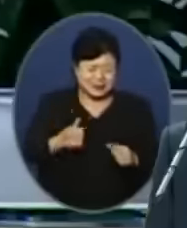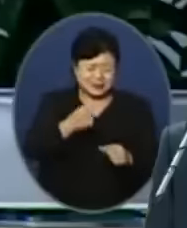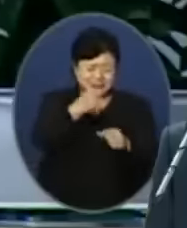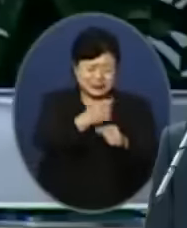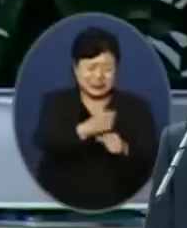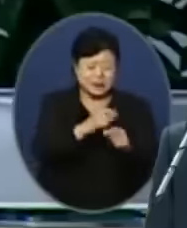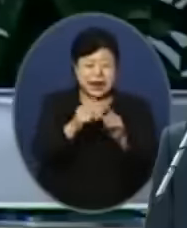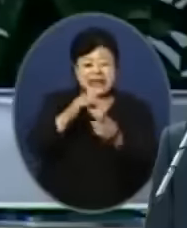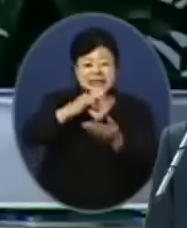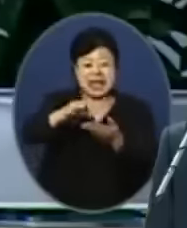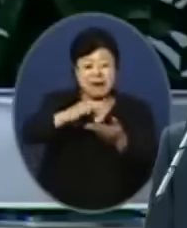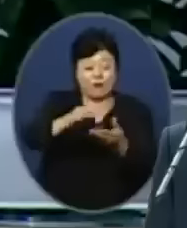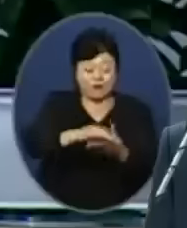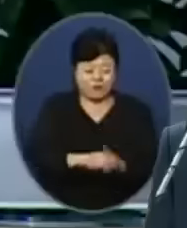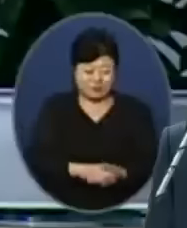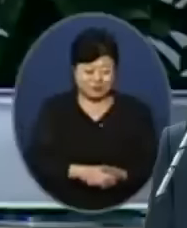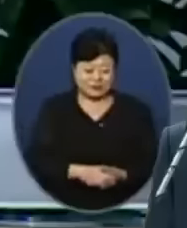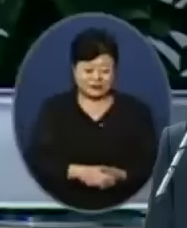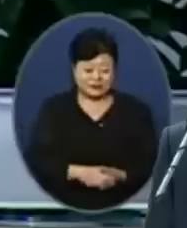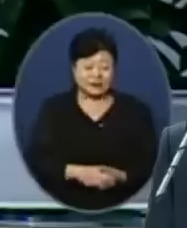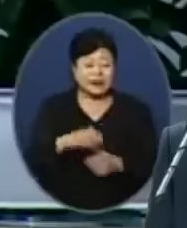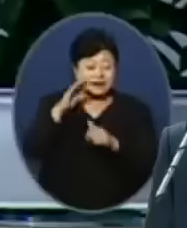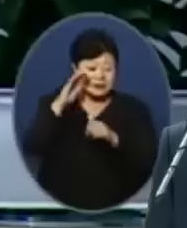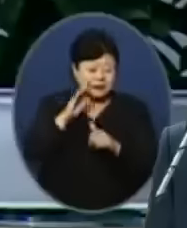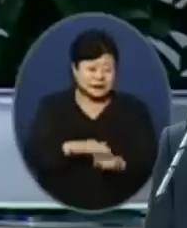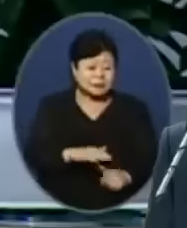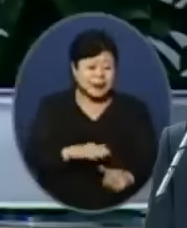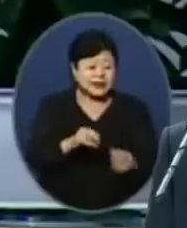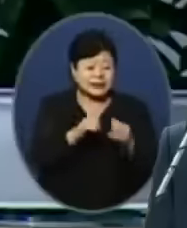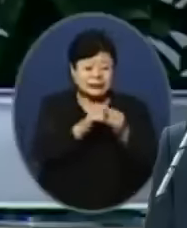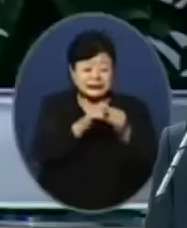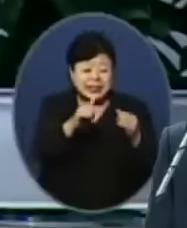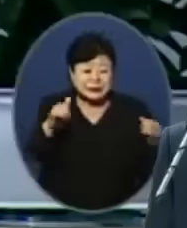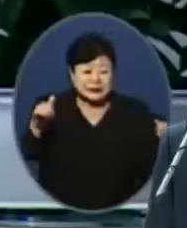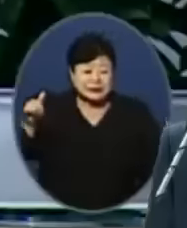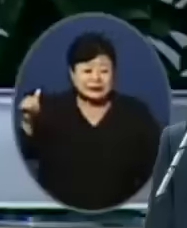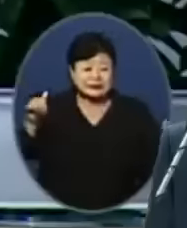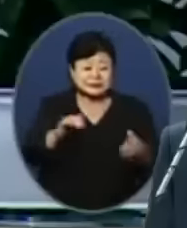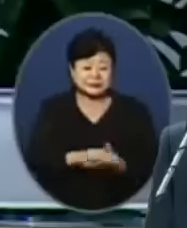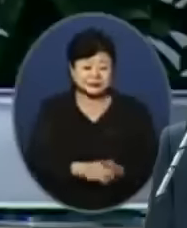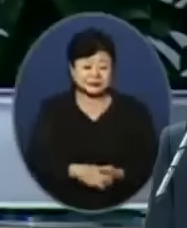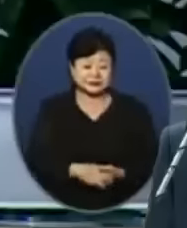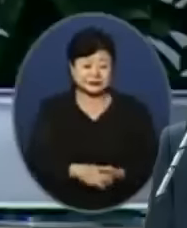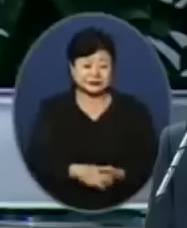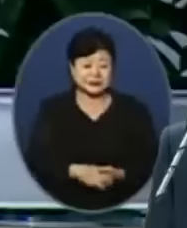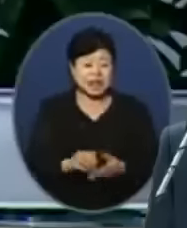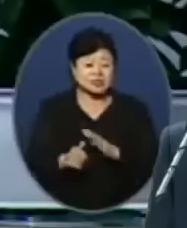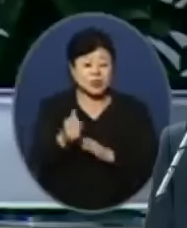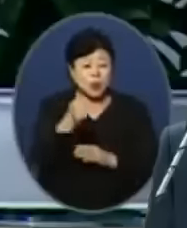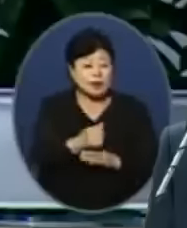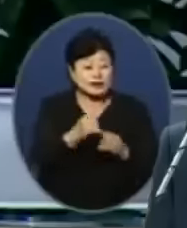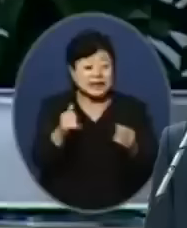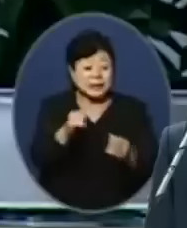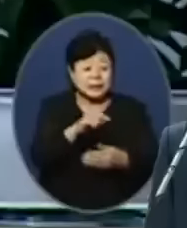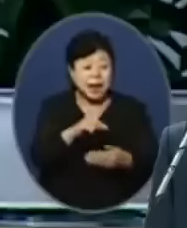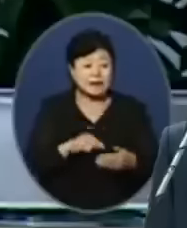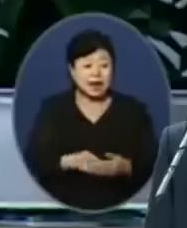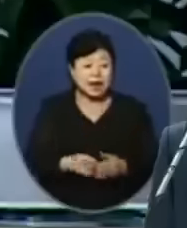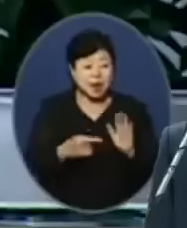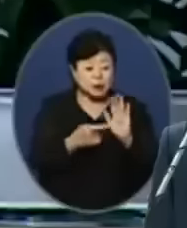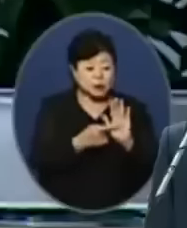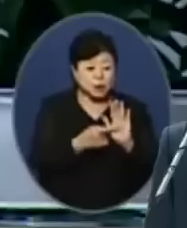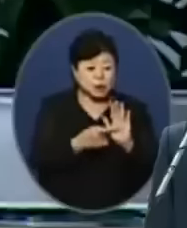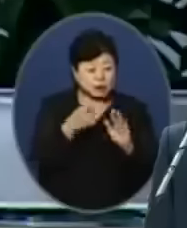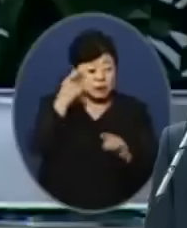창조적인 말을 하는 것입니다. 그리고 그 속에 부정적인 것이